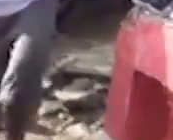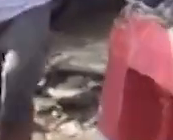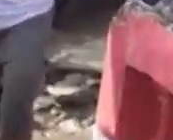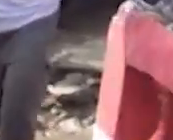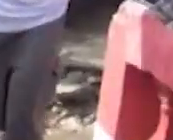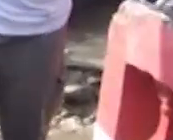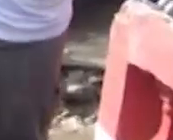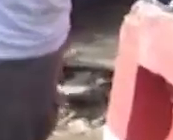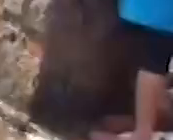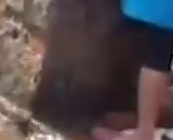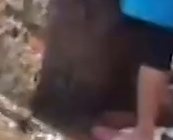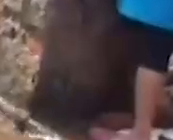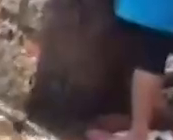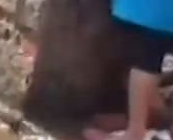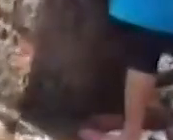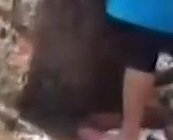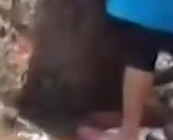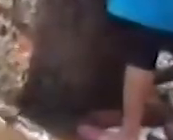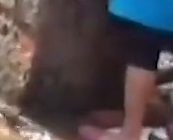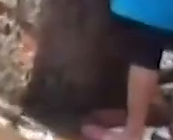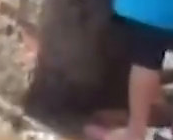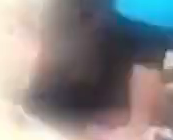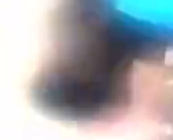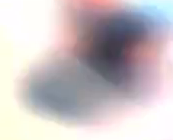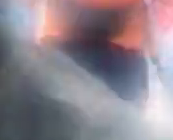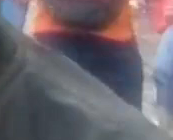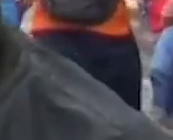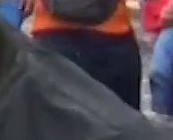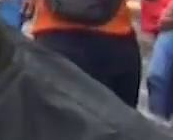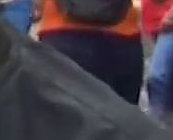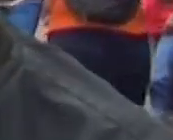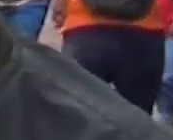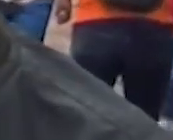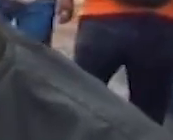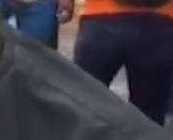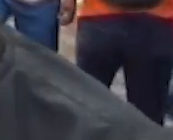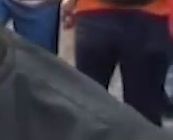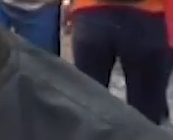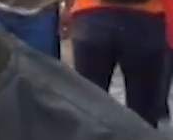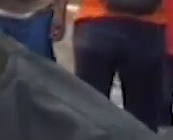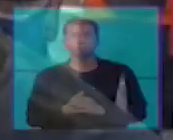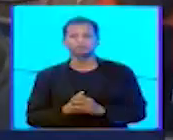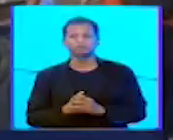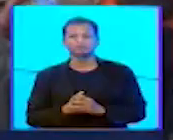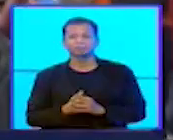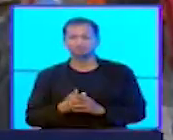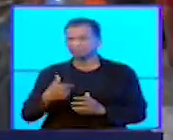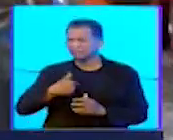Saat kejadian, terdengar bunyi gemuruh tanah longsor. Nah, di saya lagi di belakang, di